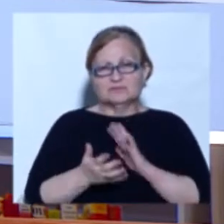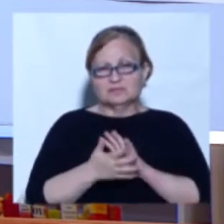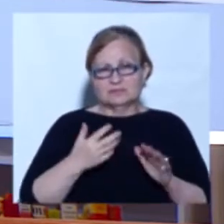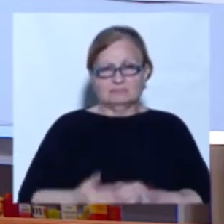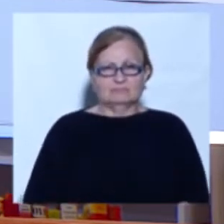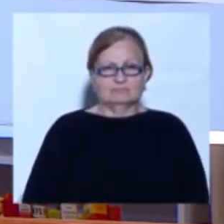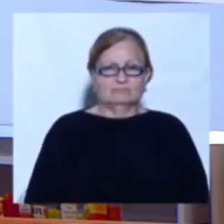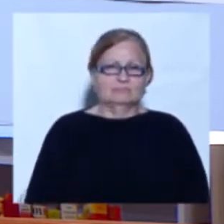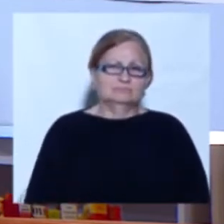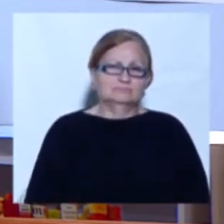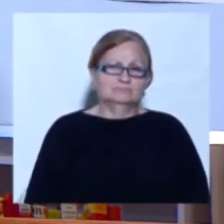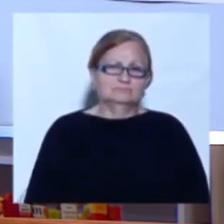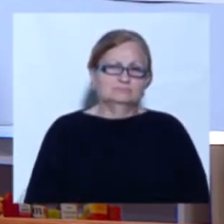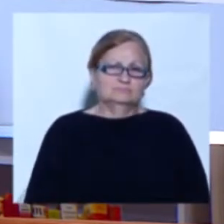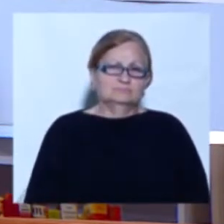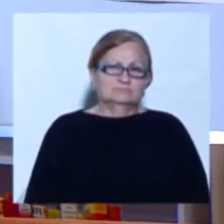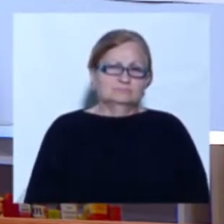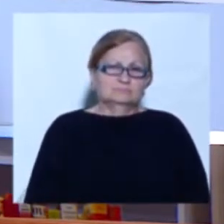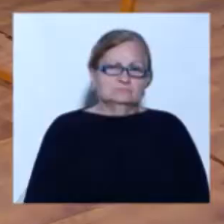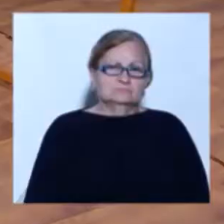გაგი ადვილდება გაგება.